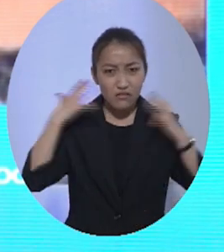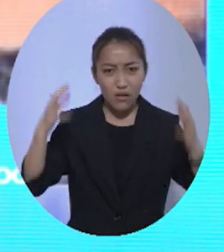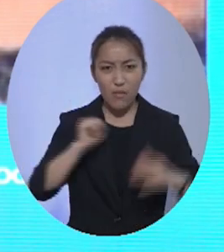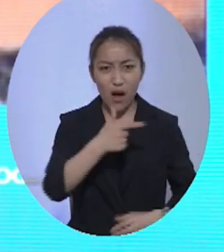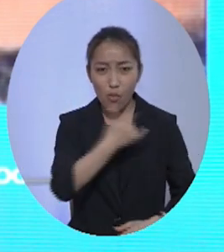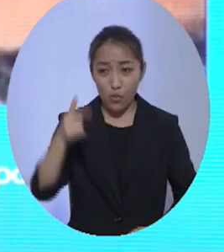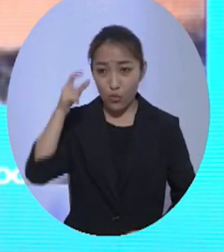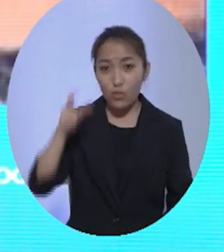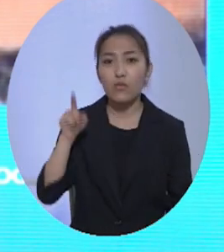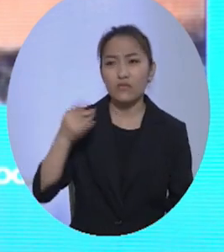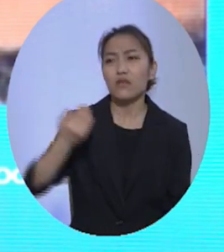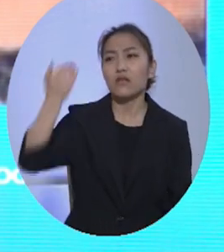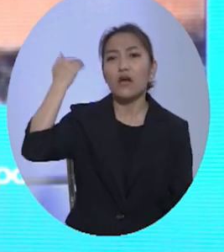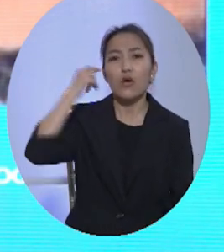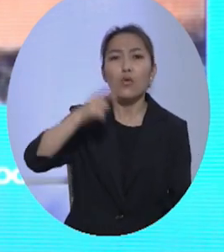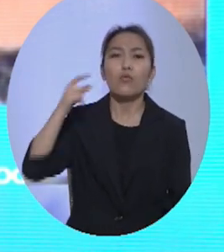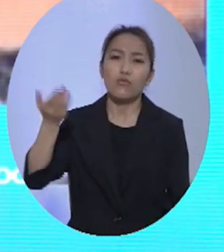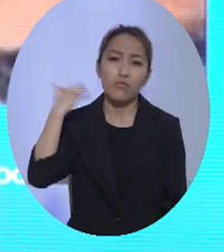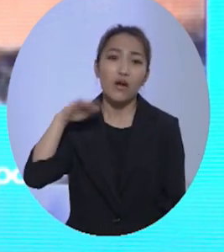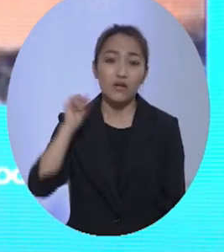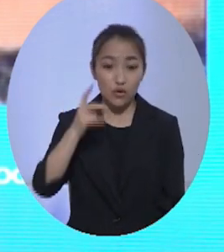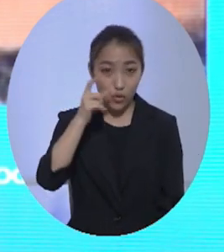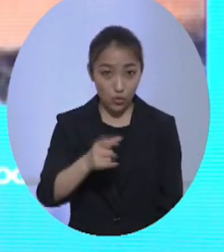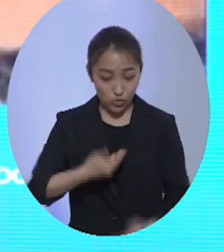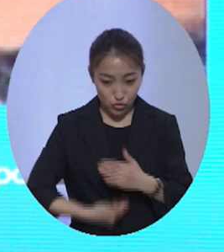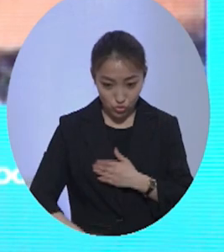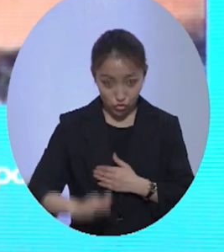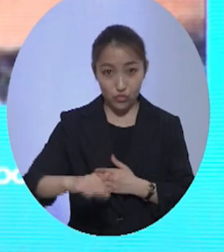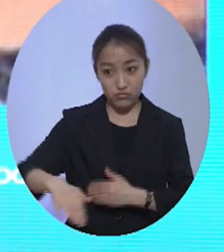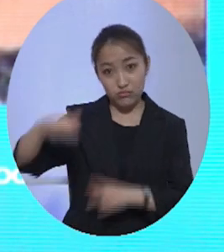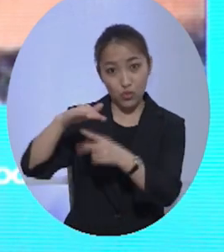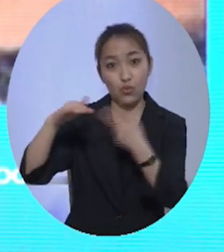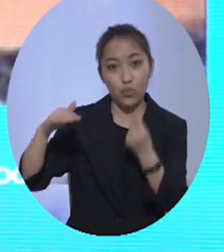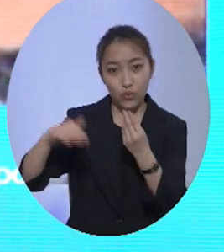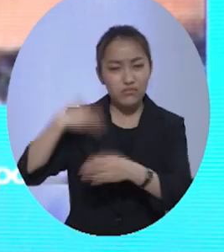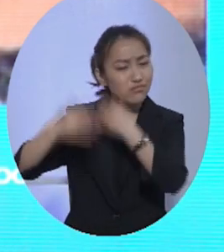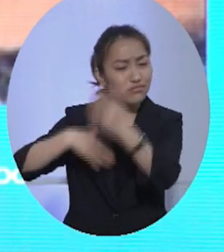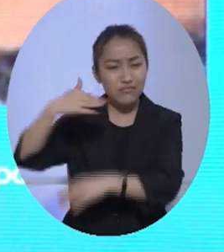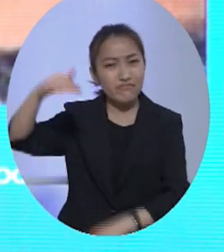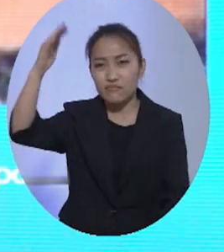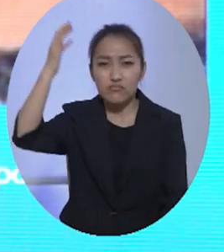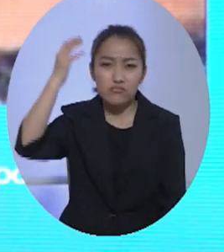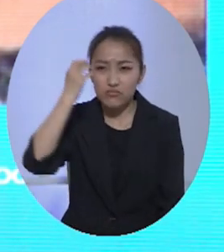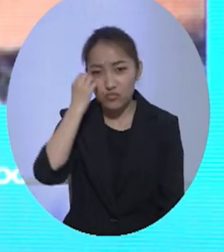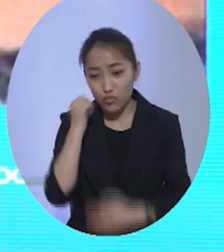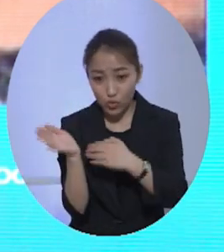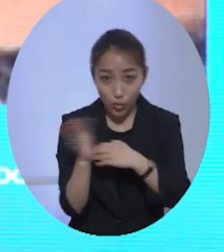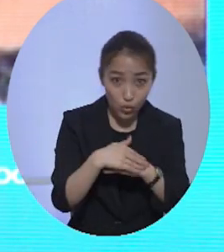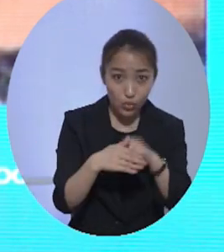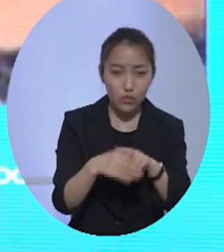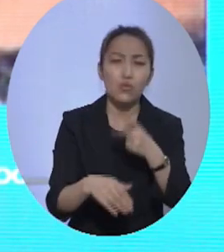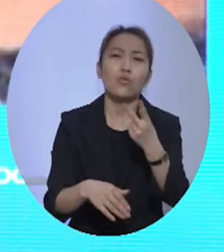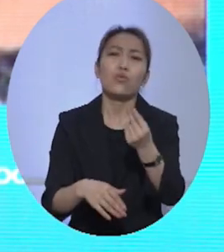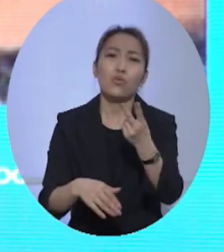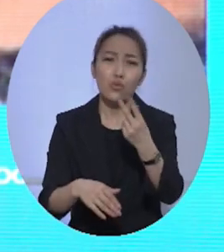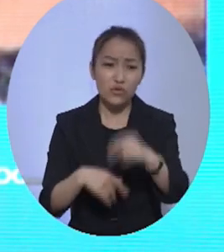төрсөн бол хүн төрсөн бол үхэн. Хүн төрөх нь үнэн, үхэх нь үнэн. Төрөөд үх хоёрын хоорондох тэр өчнөхн